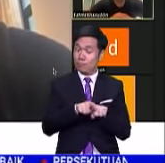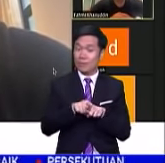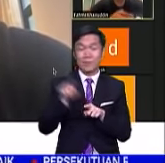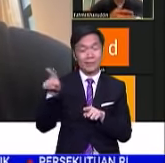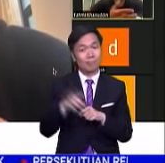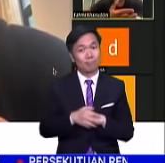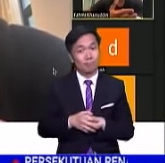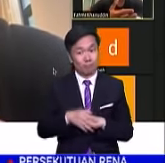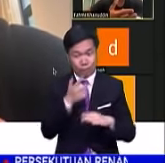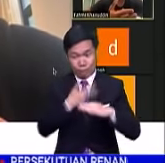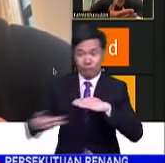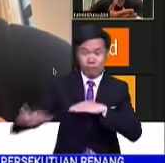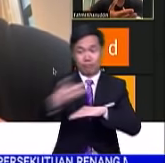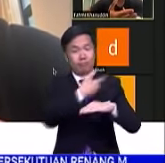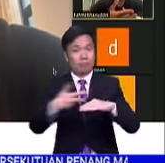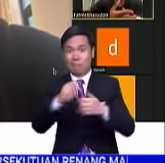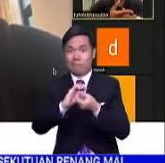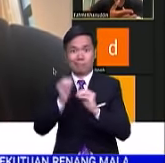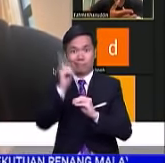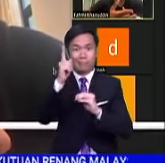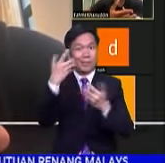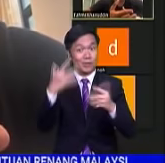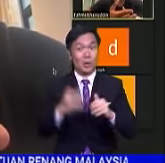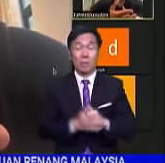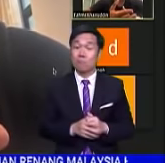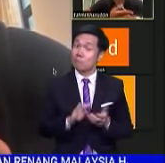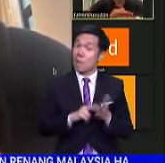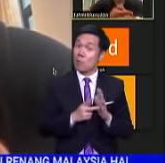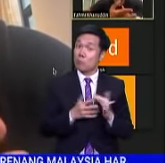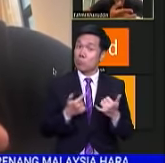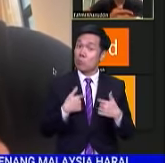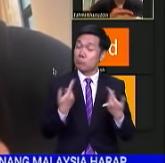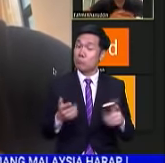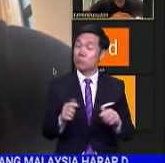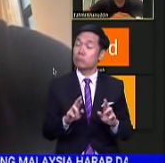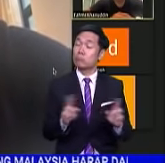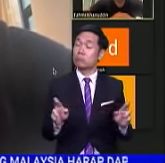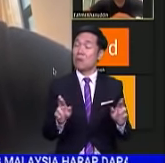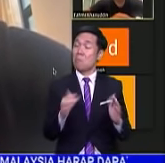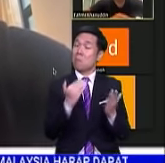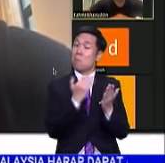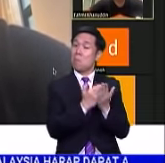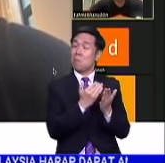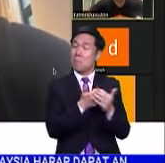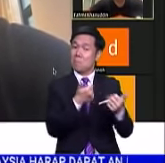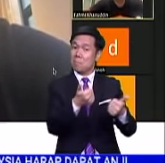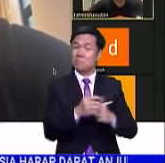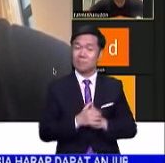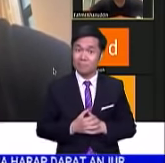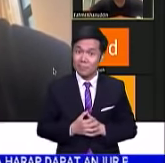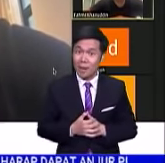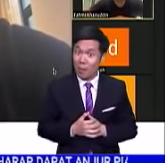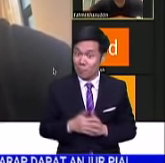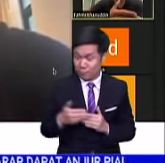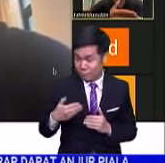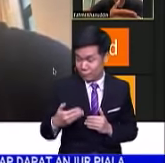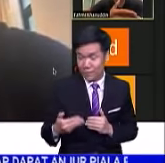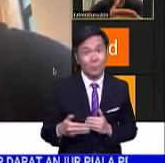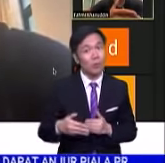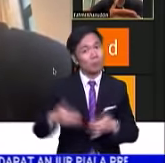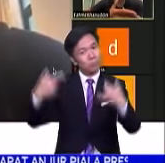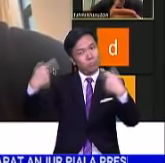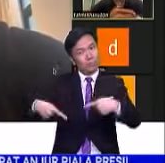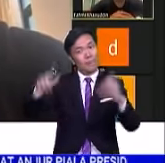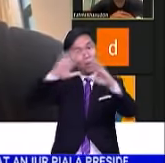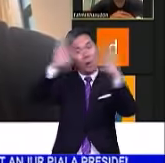CV. So it means that dia dah at least half ready untuk pergi ke World Championship because